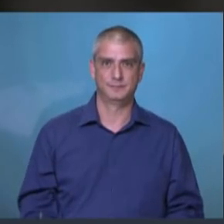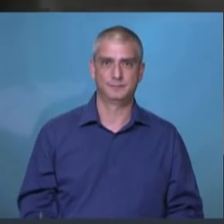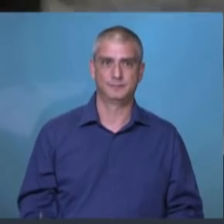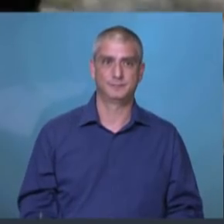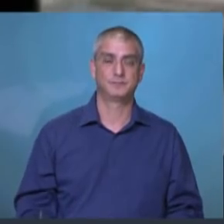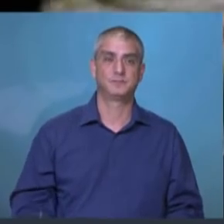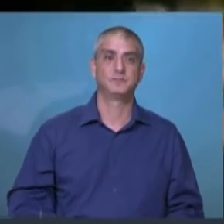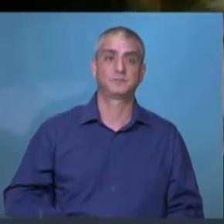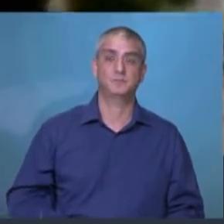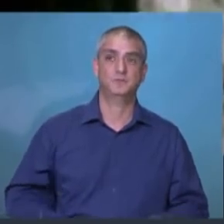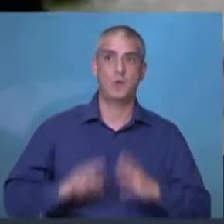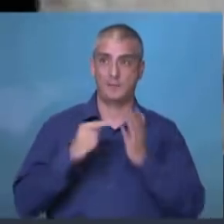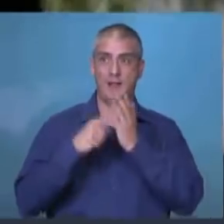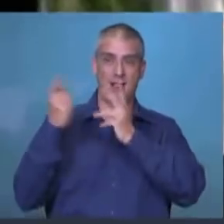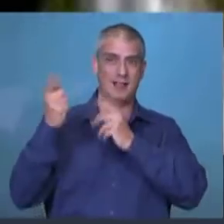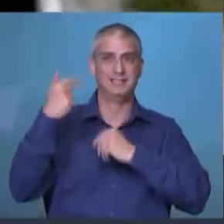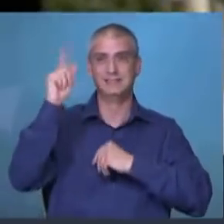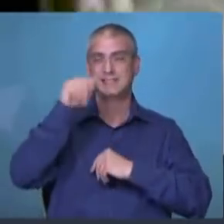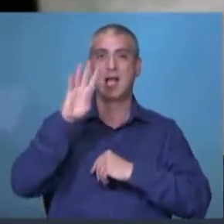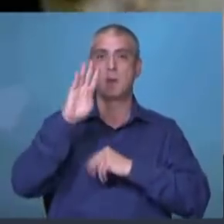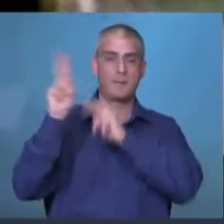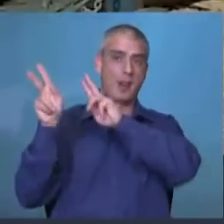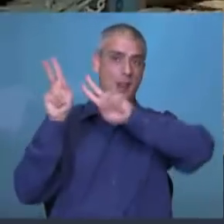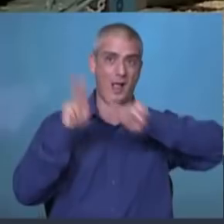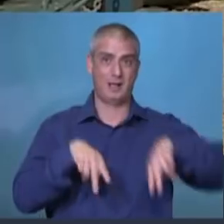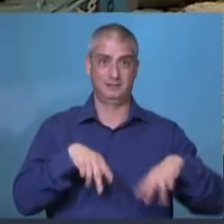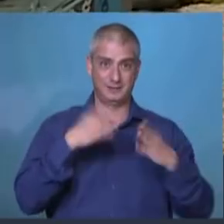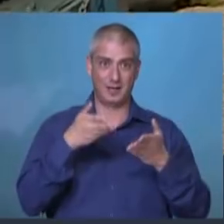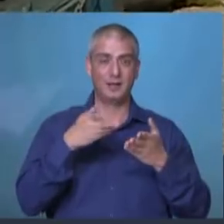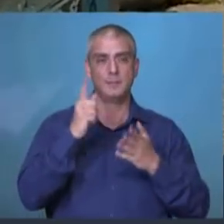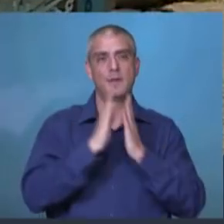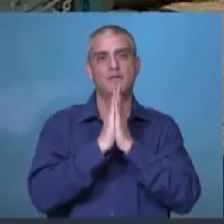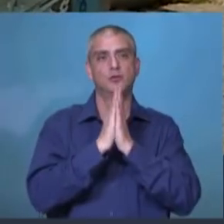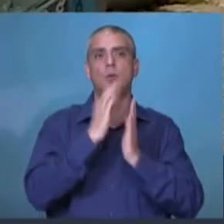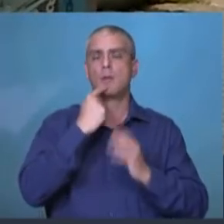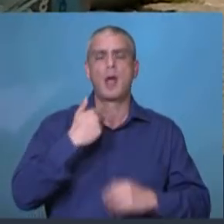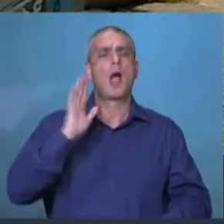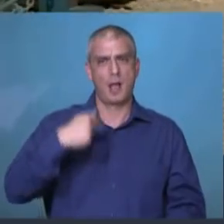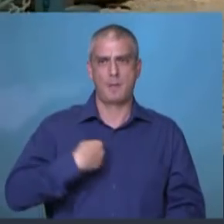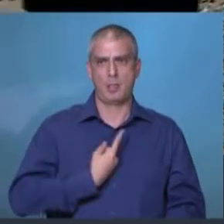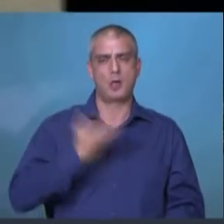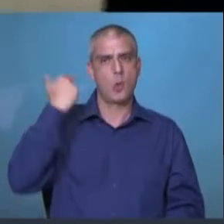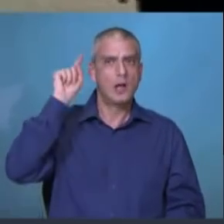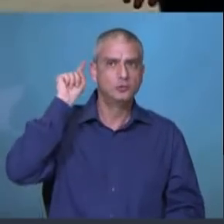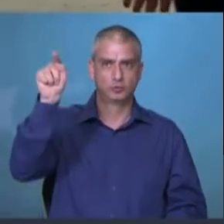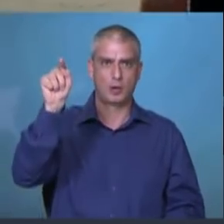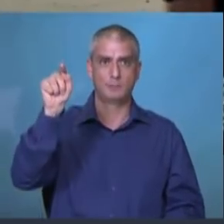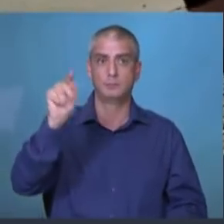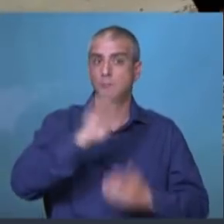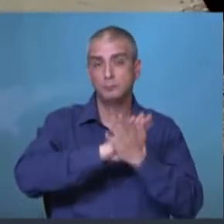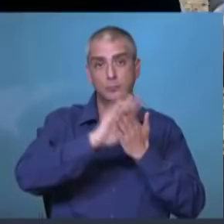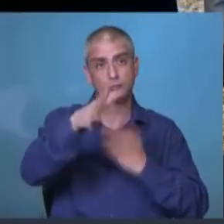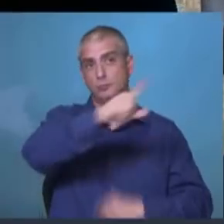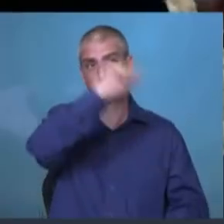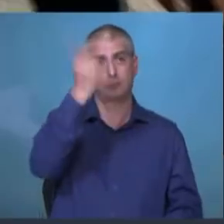אולי בגלל החזרה הביתה של זכריה באומל, זיכרונו לברכה, הם מבקשים לומר, גם אנחנו היינו שם. פשוט שכחתם